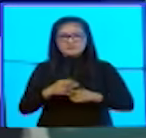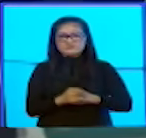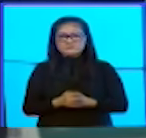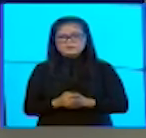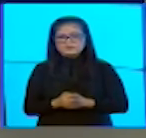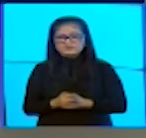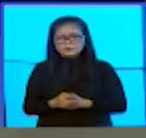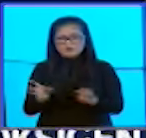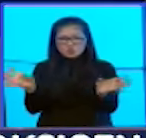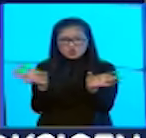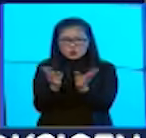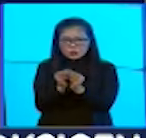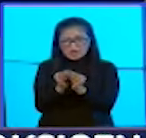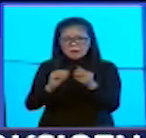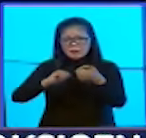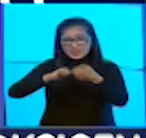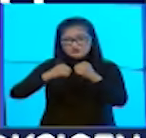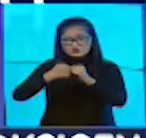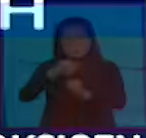Dari total kasus aktif di Indonesia,